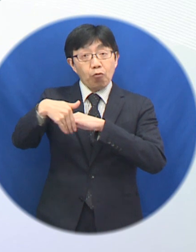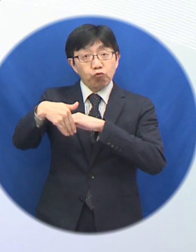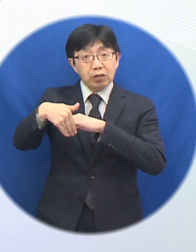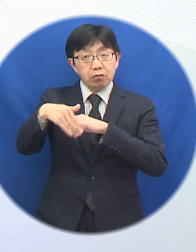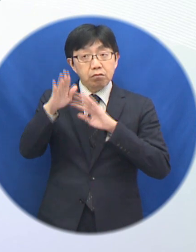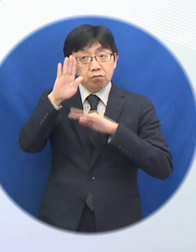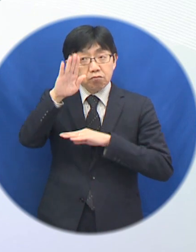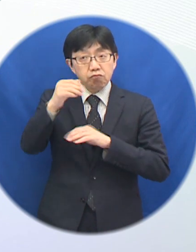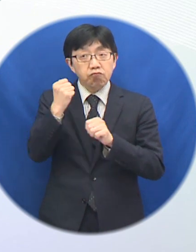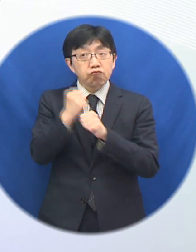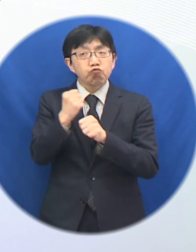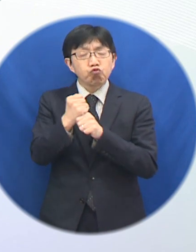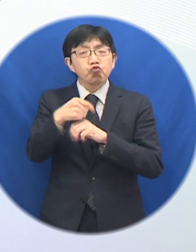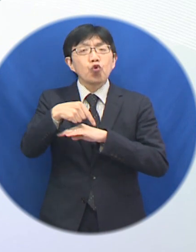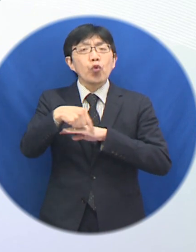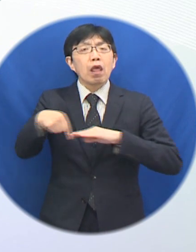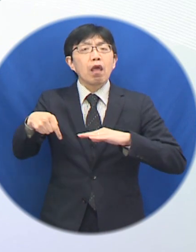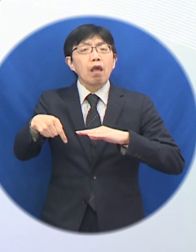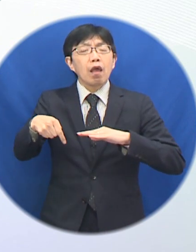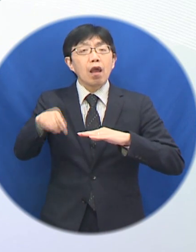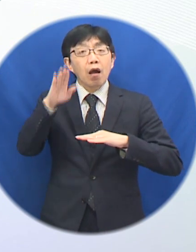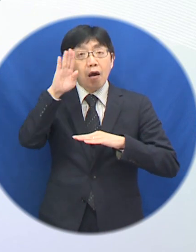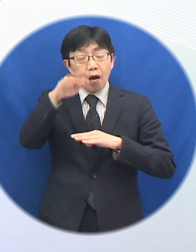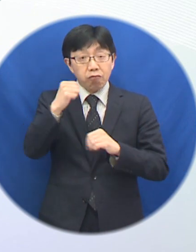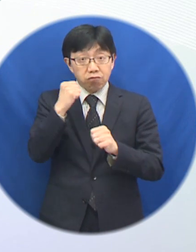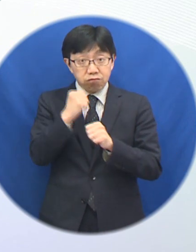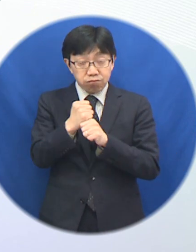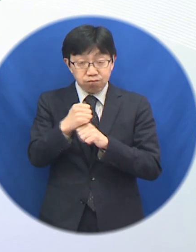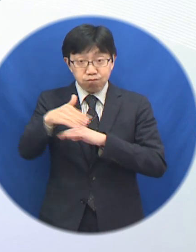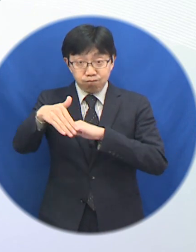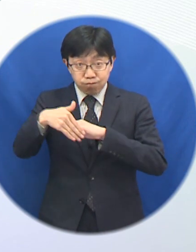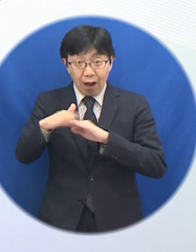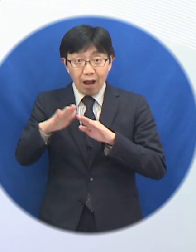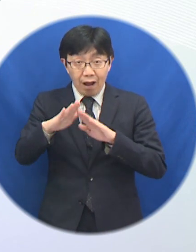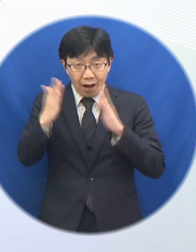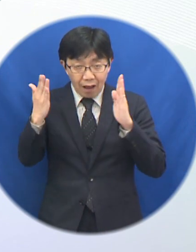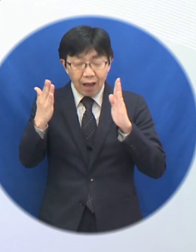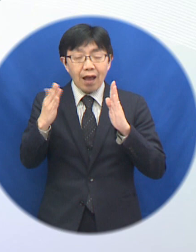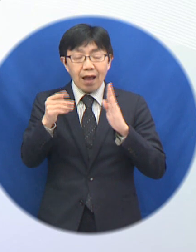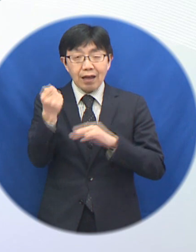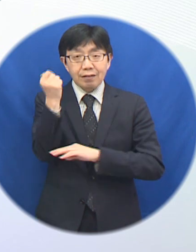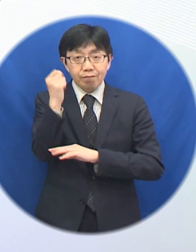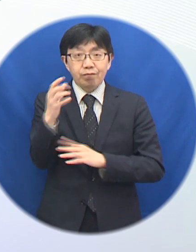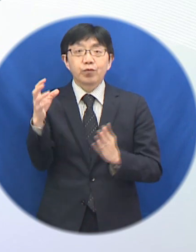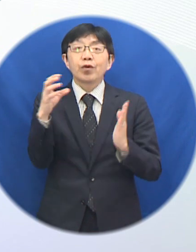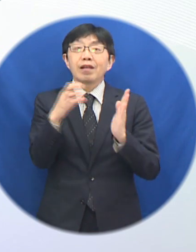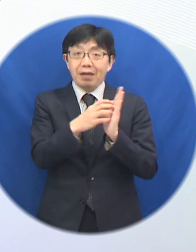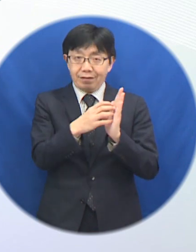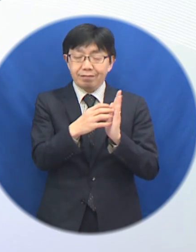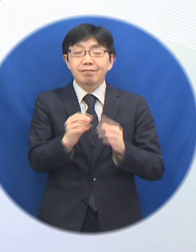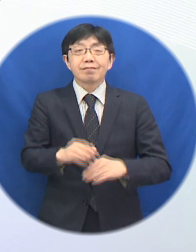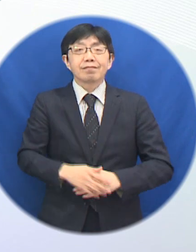です。 はい、 まあ、具体的に決まりましたら広報等でお知らせしてまいります。